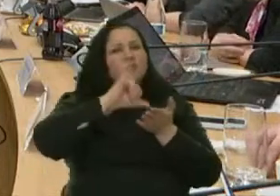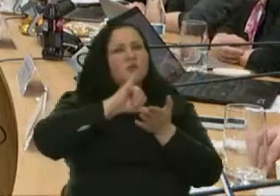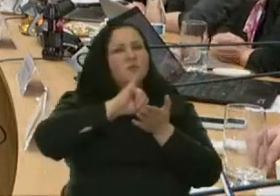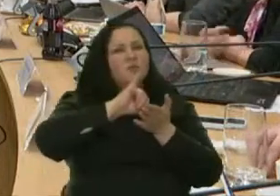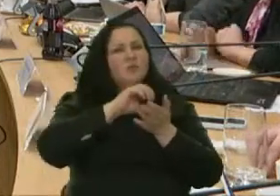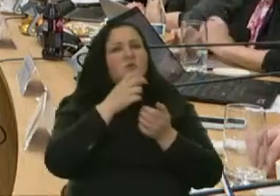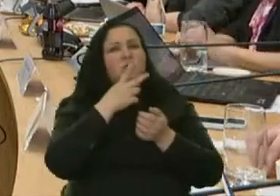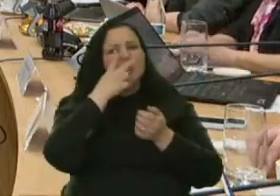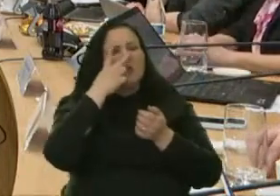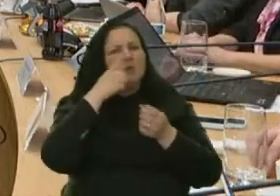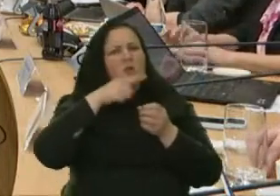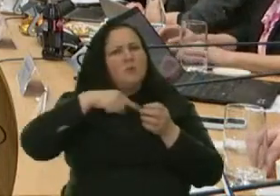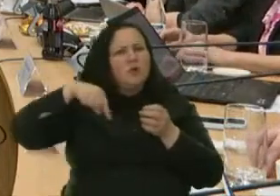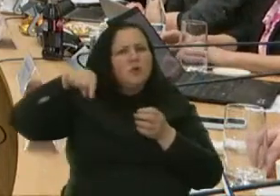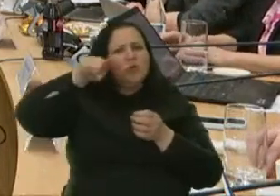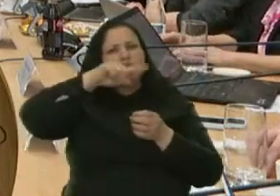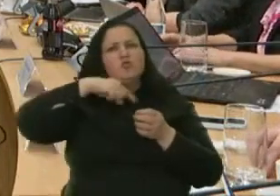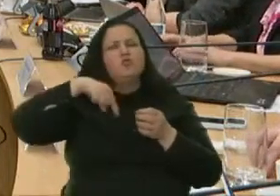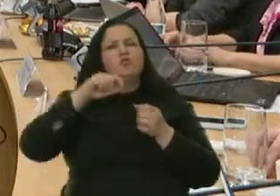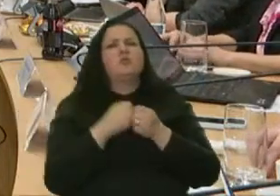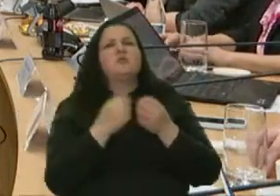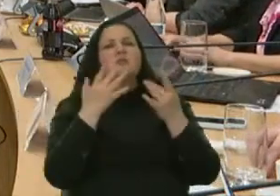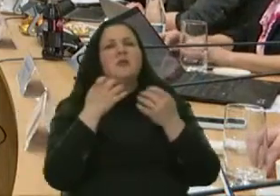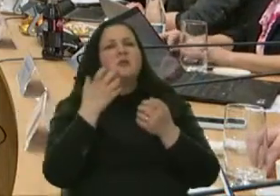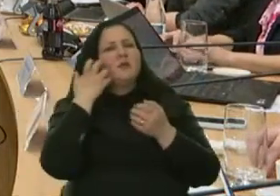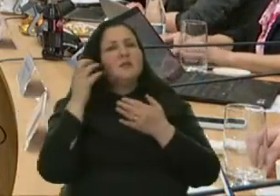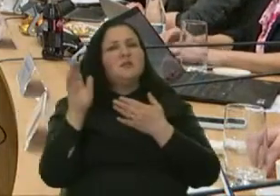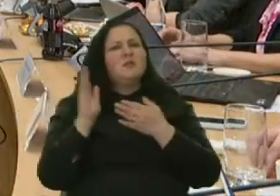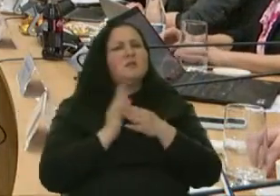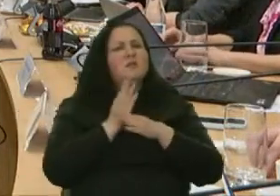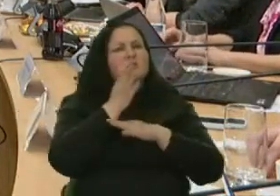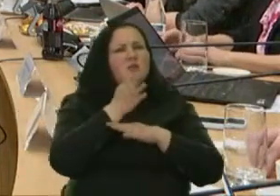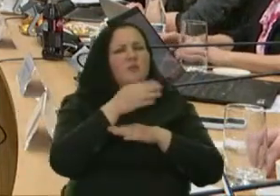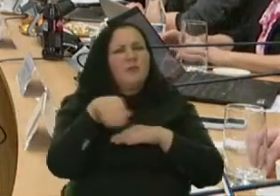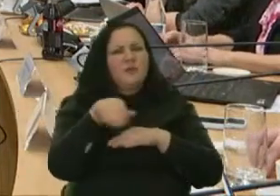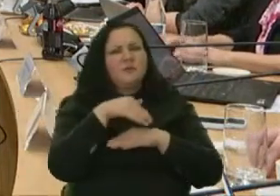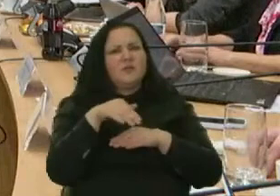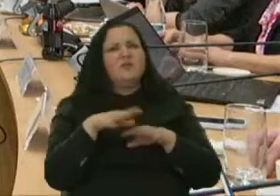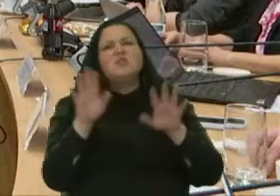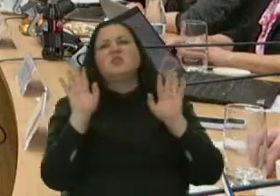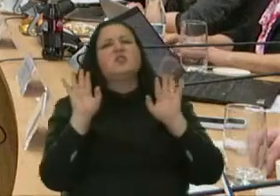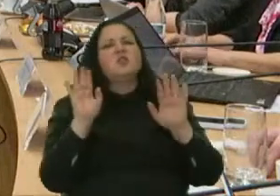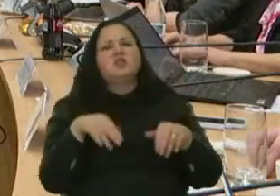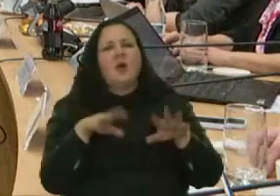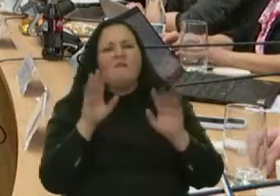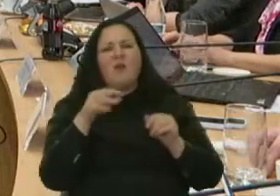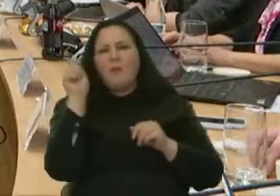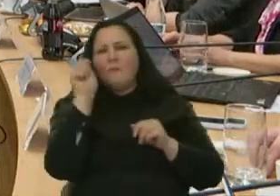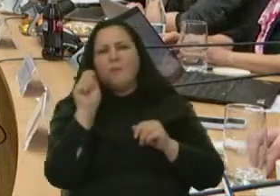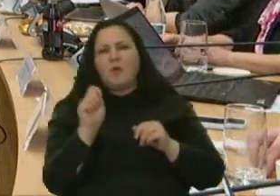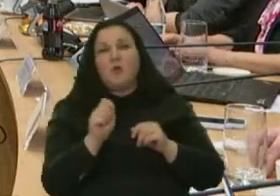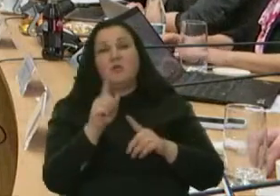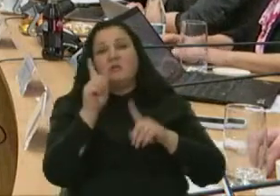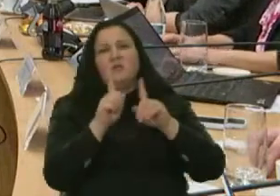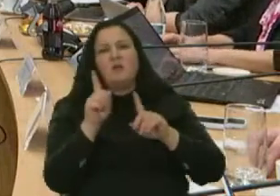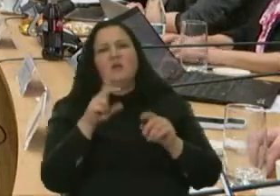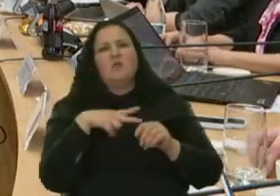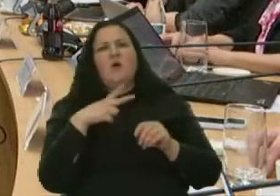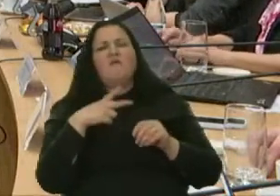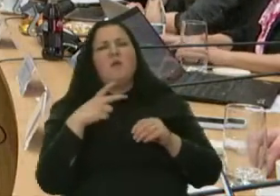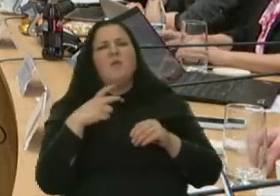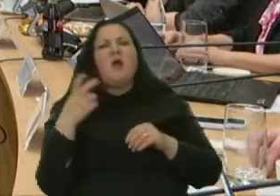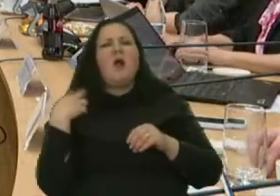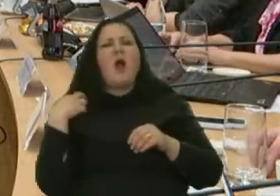ne uităm în jurul nostru de când pășim pe stradă degeaba avem proiecte dacă nu avem